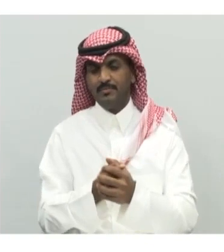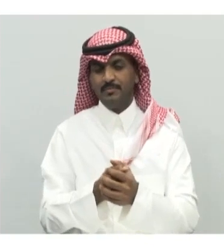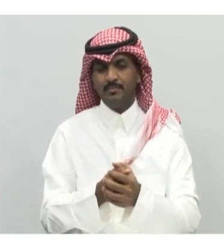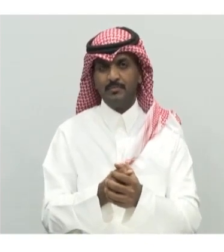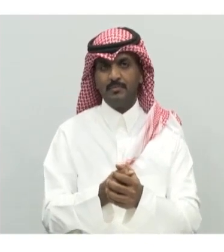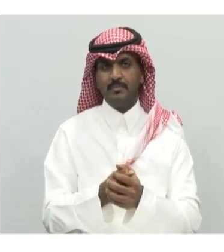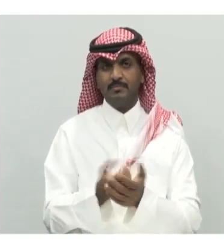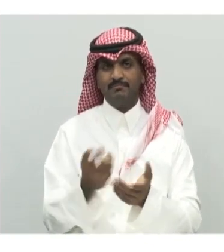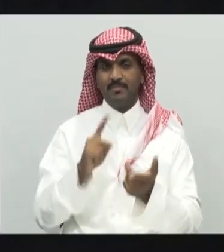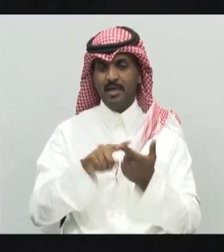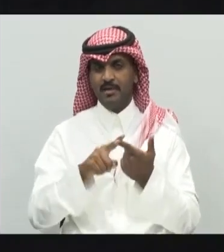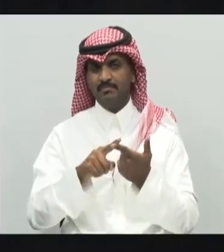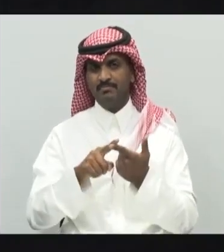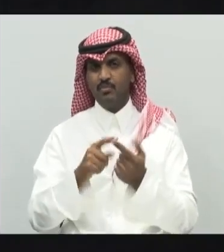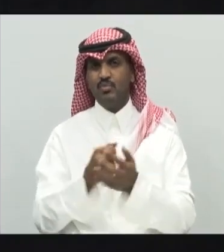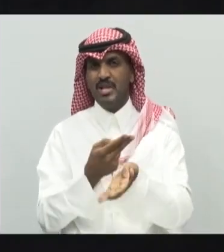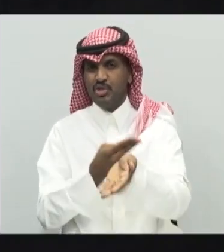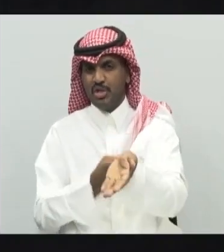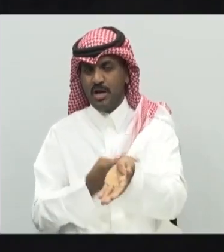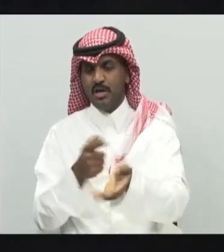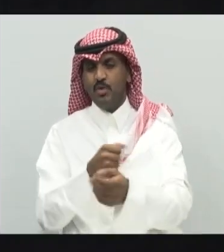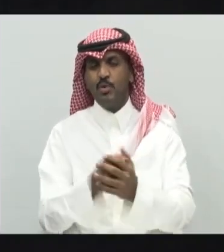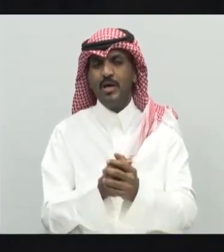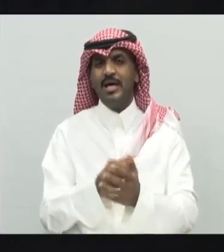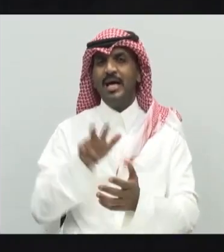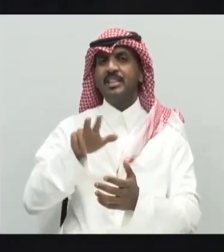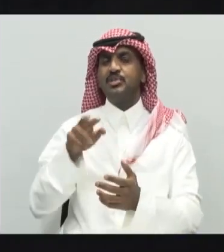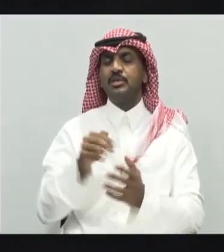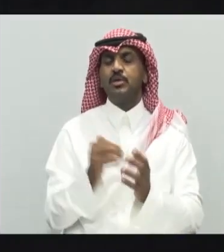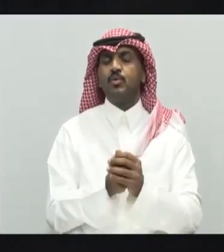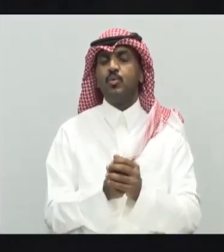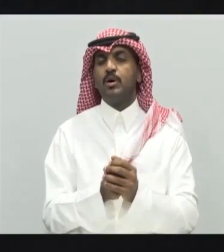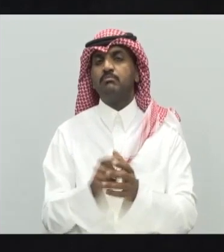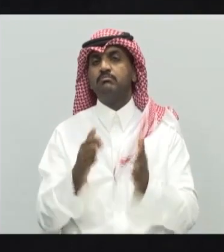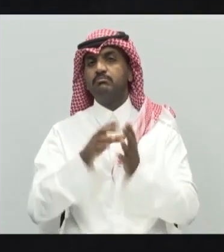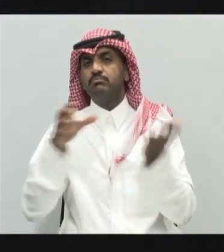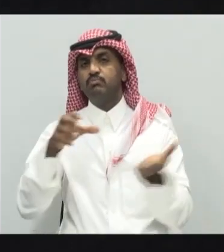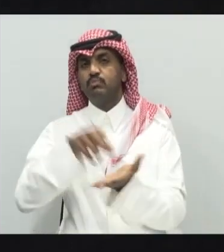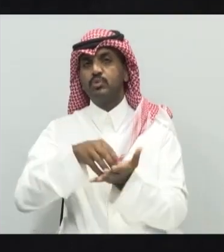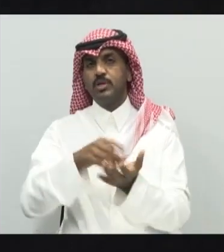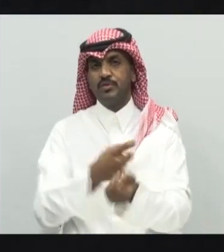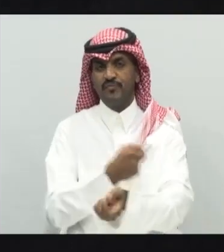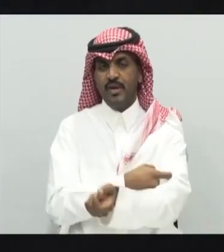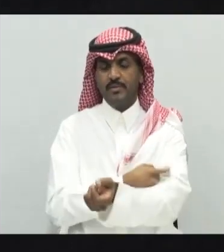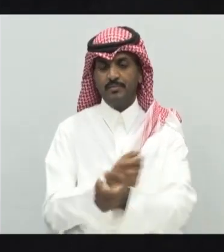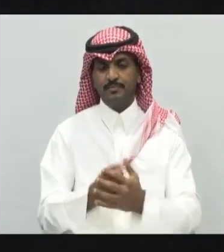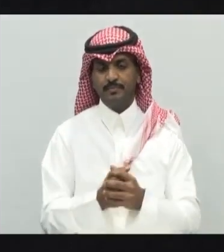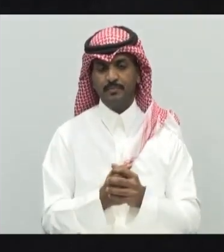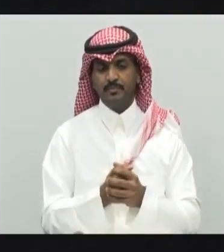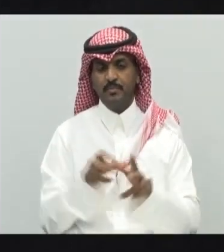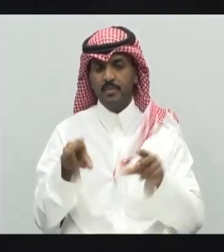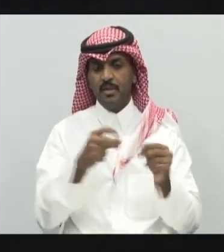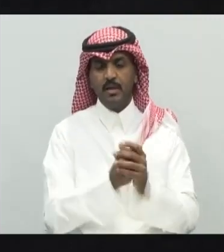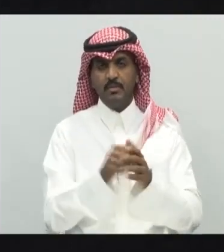التخدير والجراحه والتشريح وايضا في المستشفيات وذكرنا مثال على ذلك من